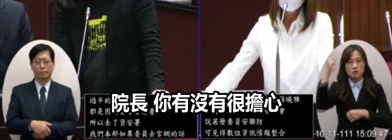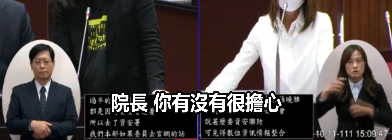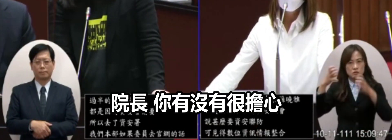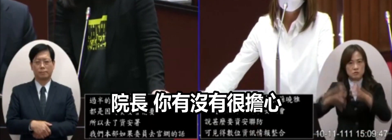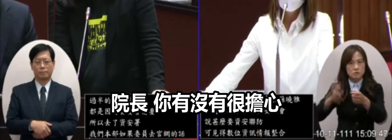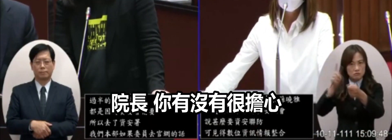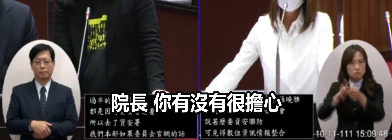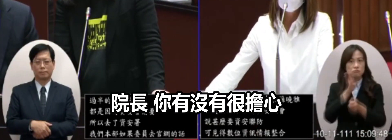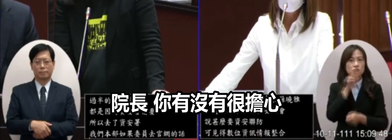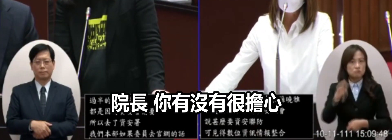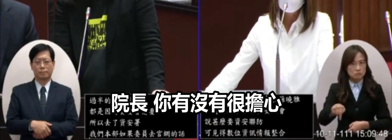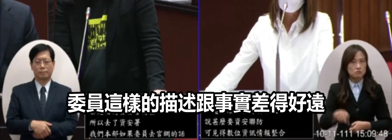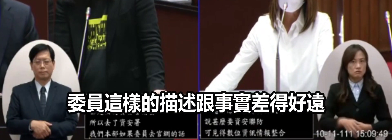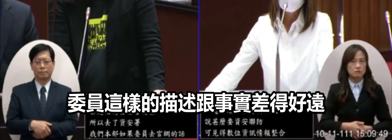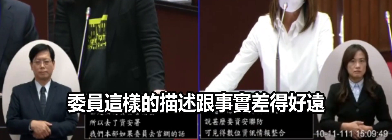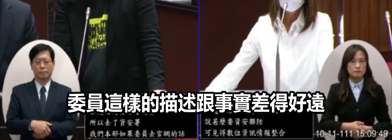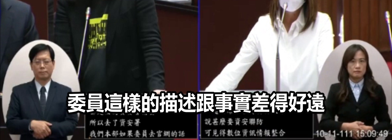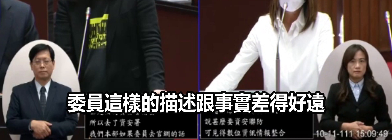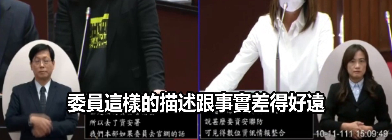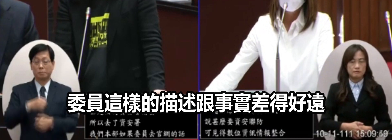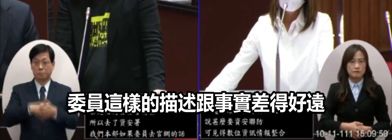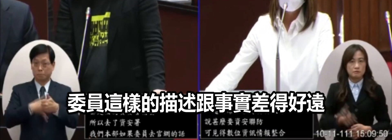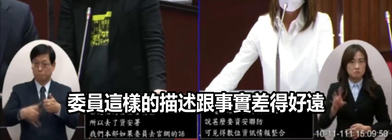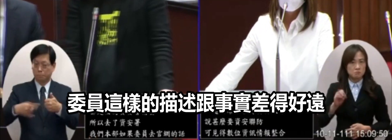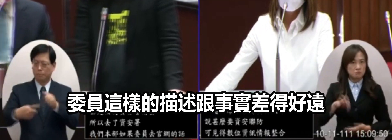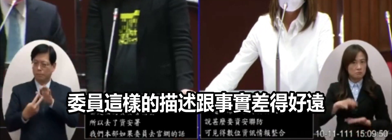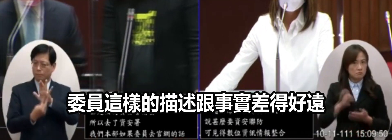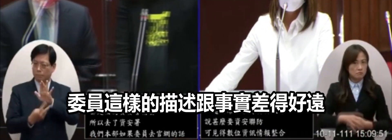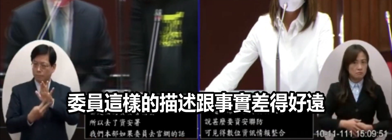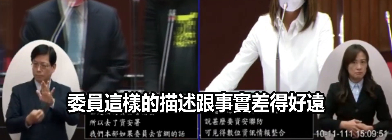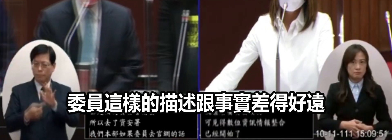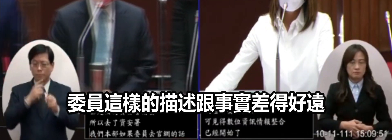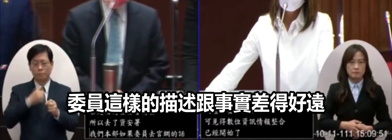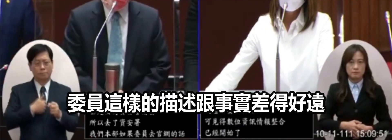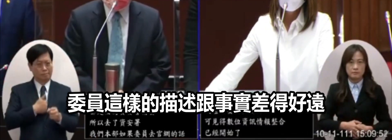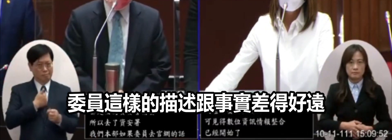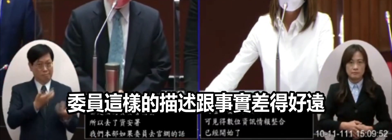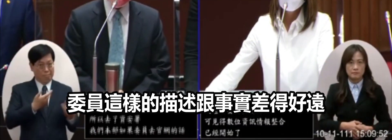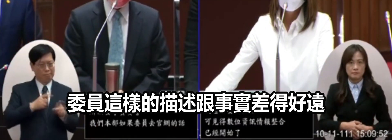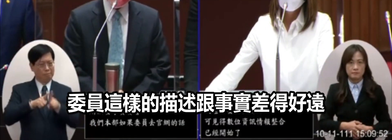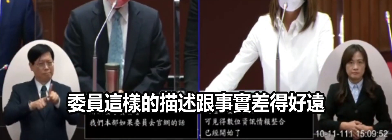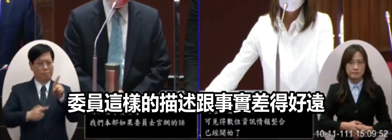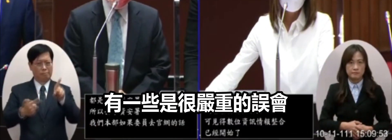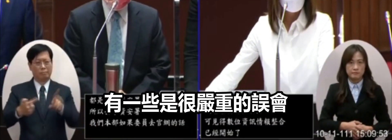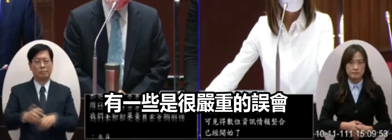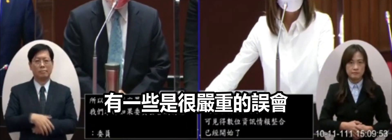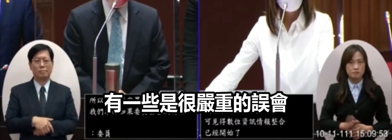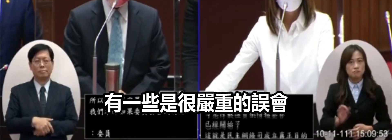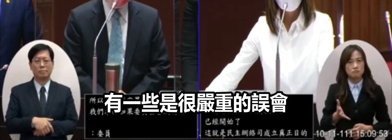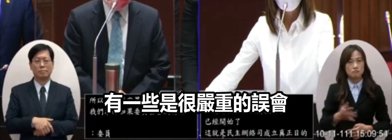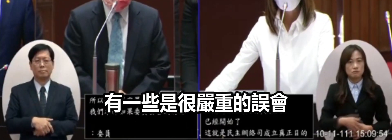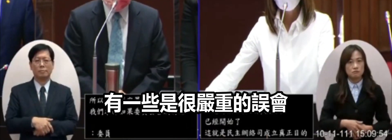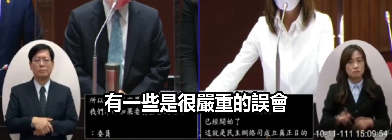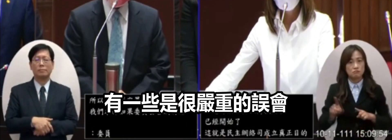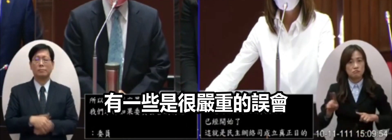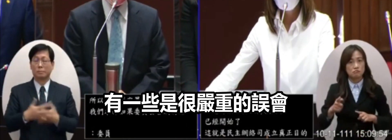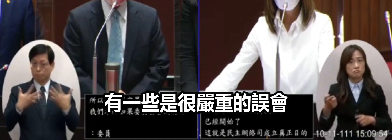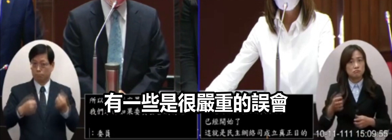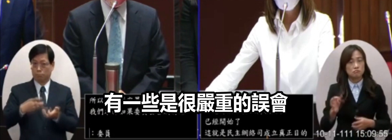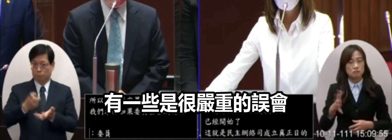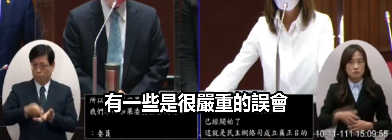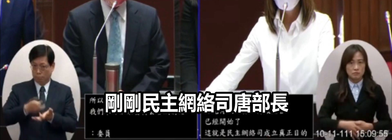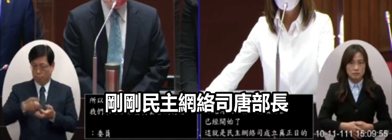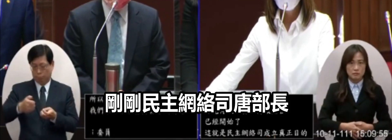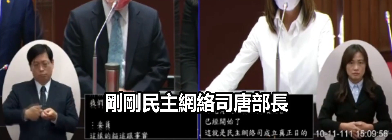长有没有很担心？ 这样的描述跟事实差得好远，有一些是很严重